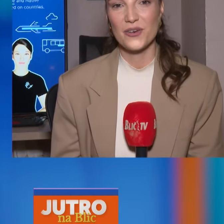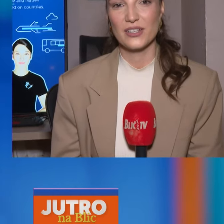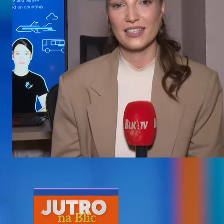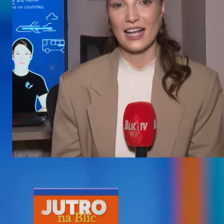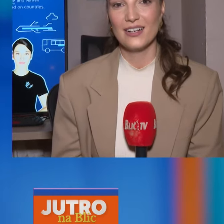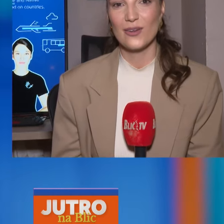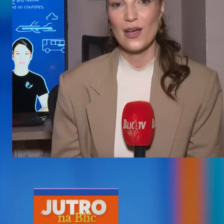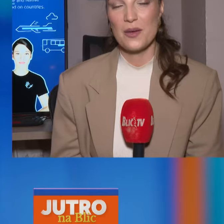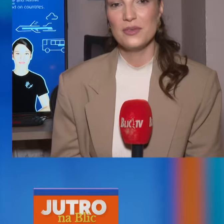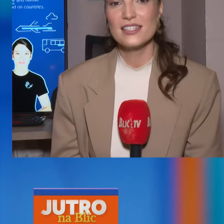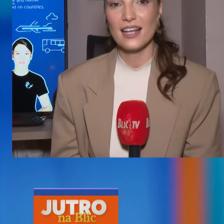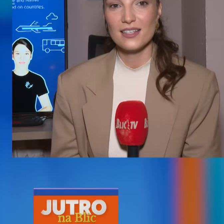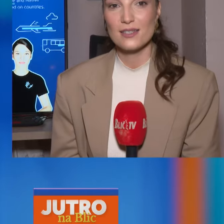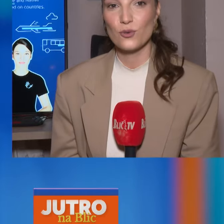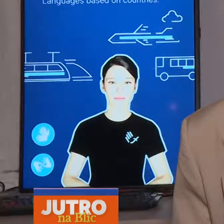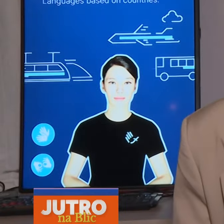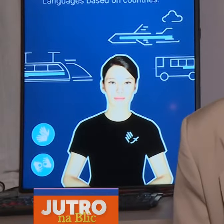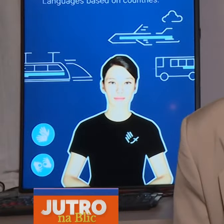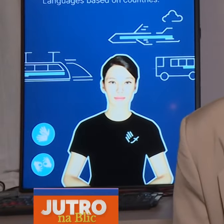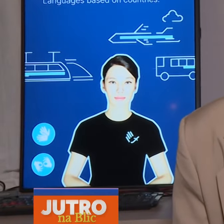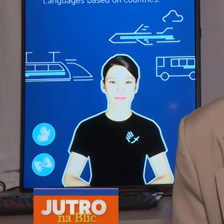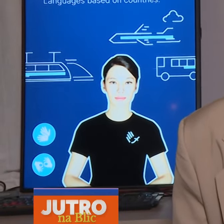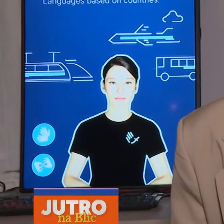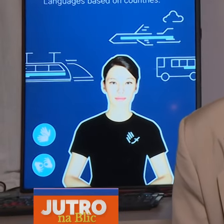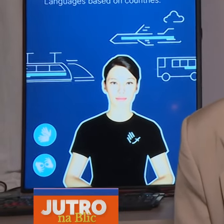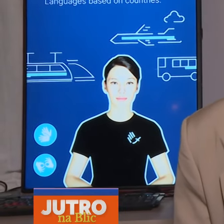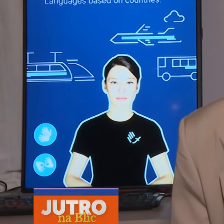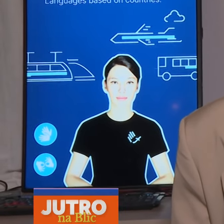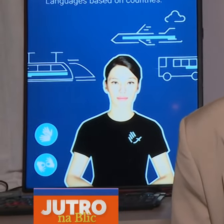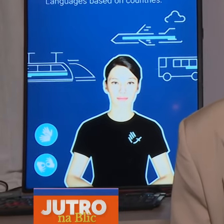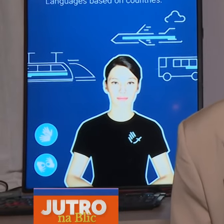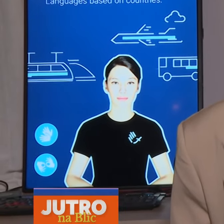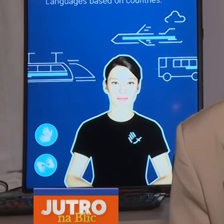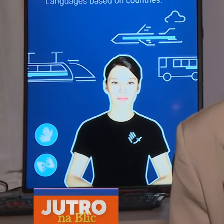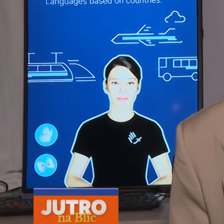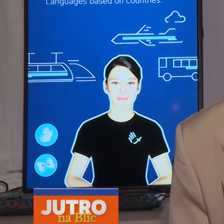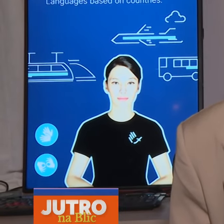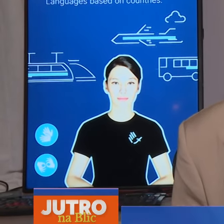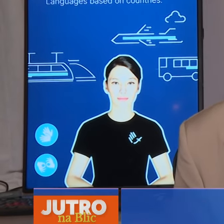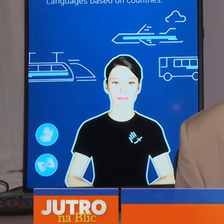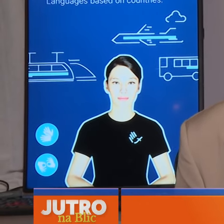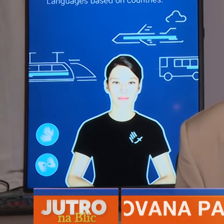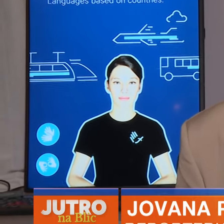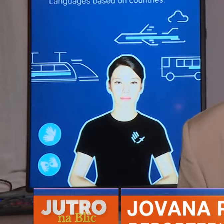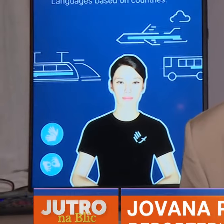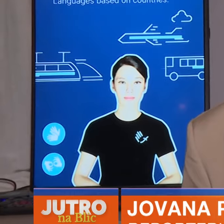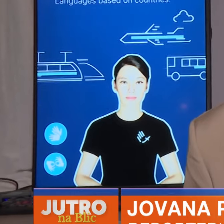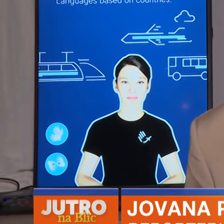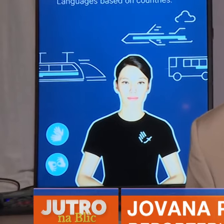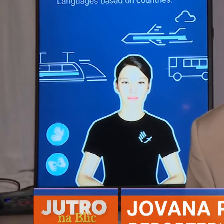Majo, Danilo, mi se nalazimo u toj prostoriji gde se pre nešto više od dve godine je rodila ta